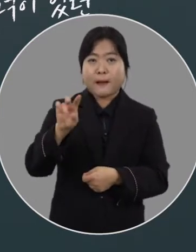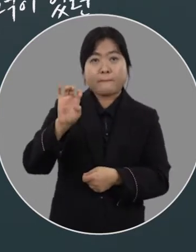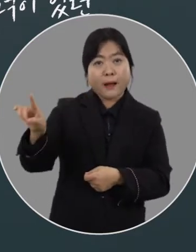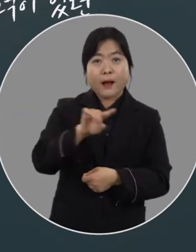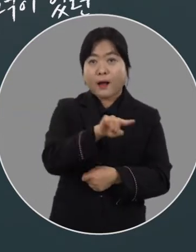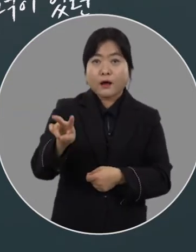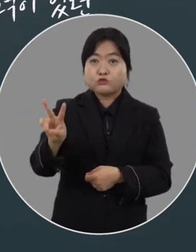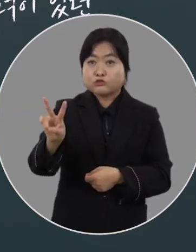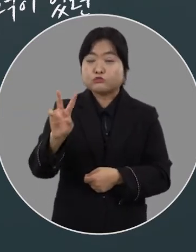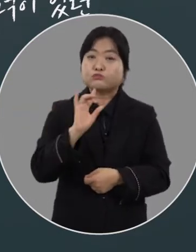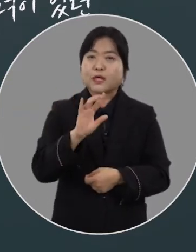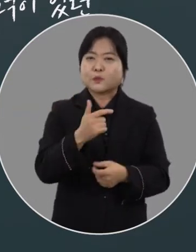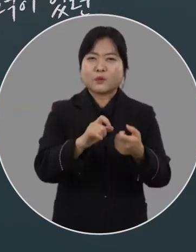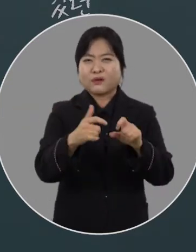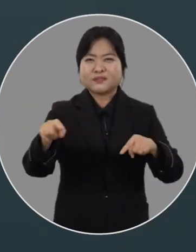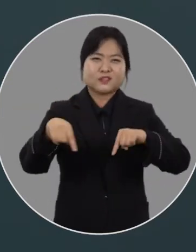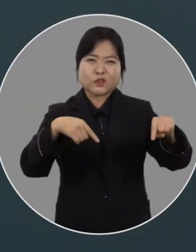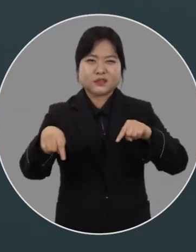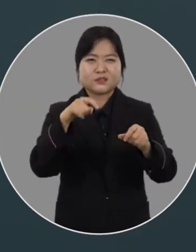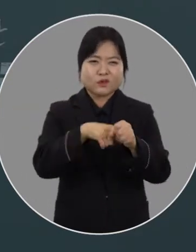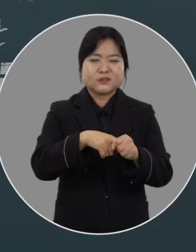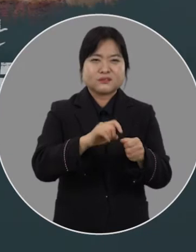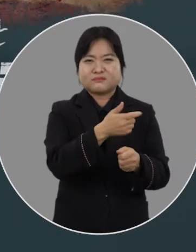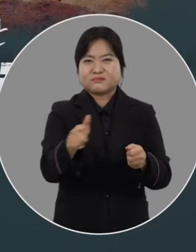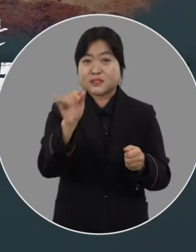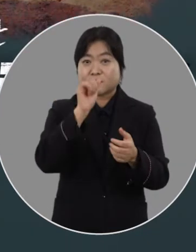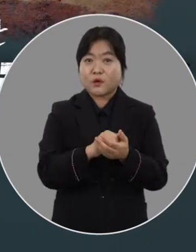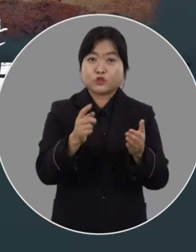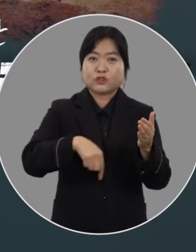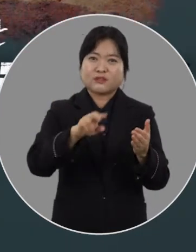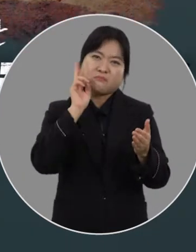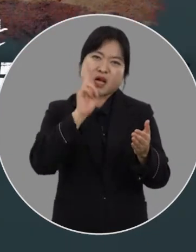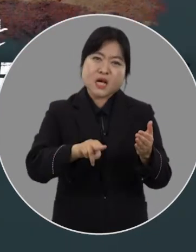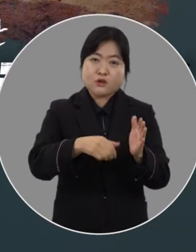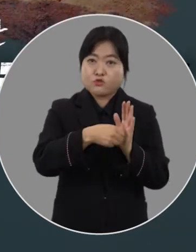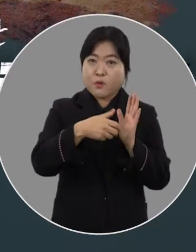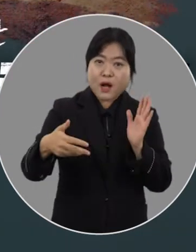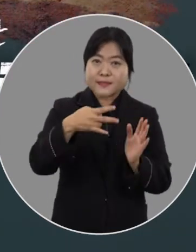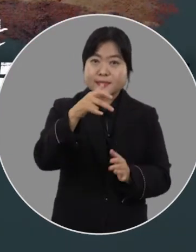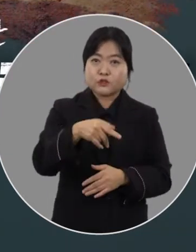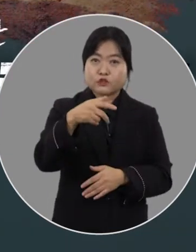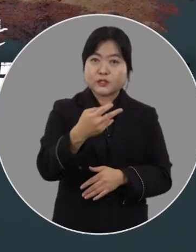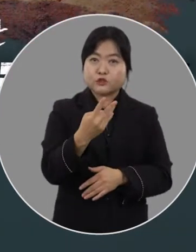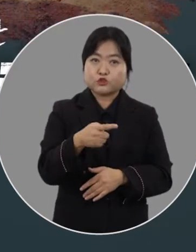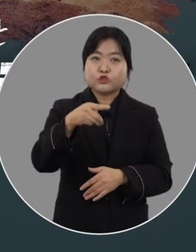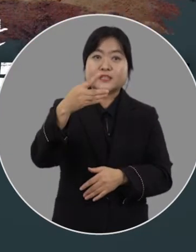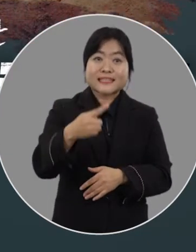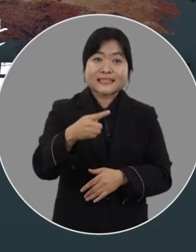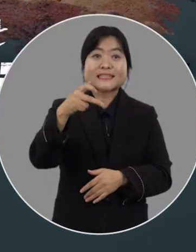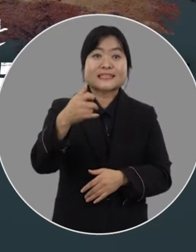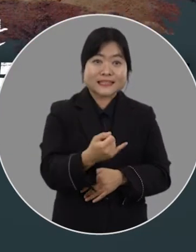아니라 그 안에도 여러 가지 정치적인 세력이 있었는데 그 중에서도 잔혹하기로 유명한 셀주크 투르크라고